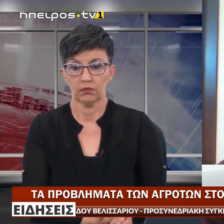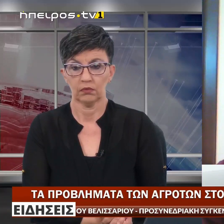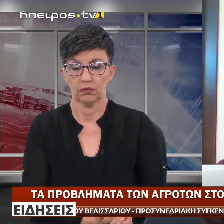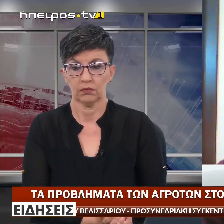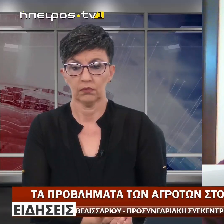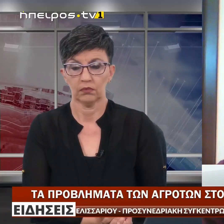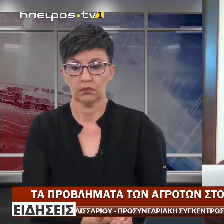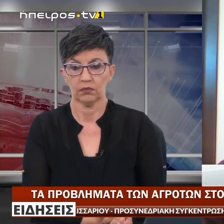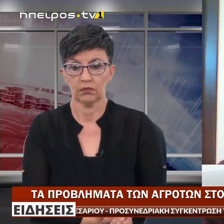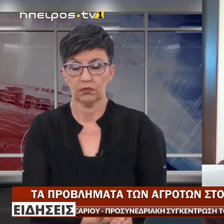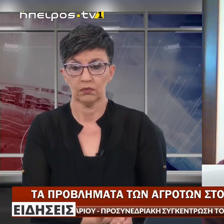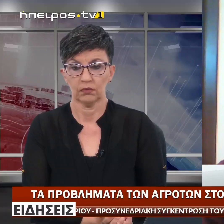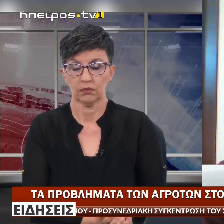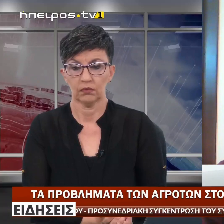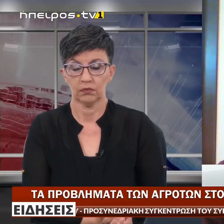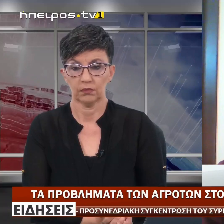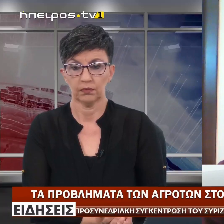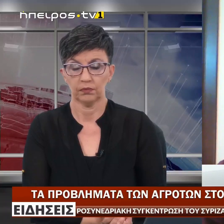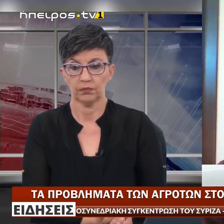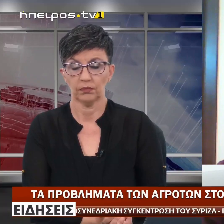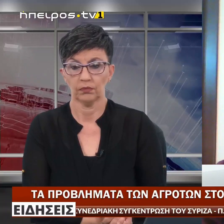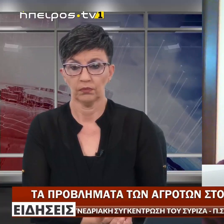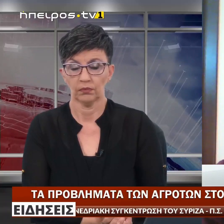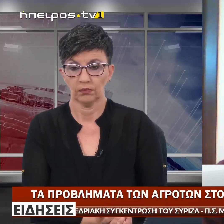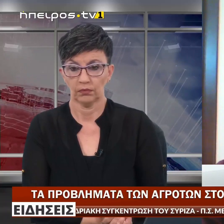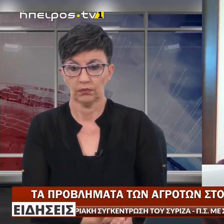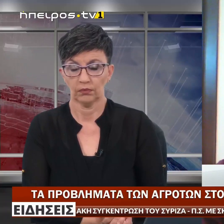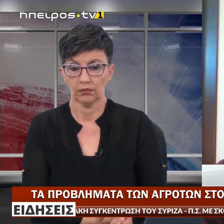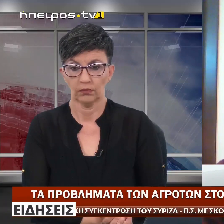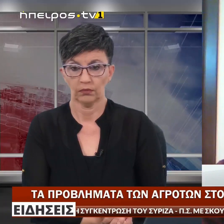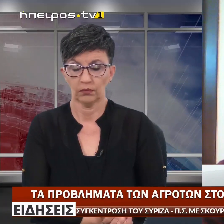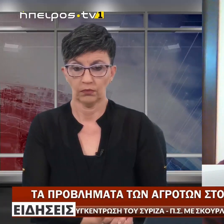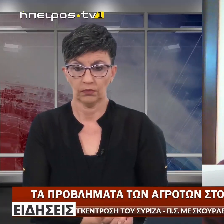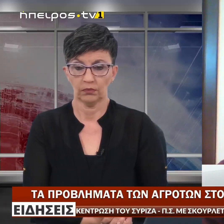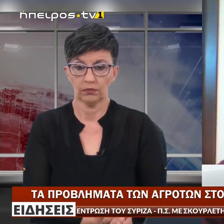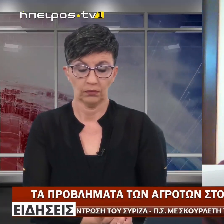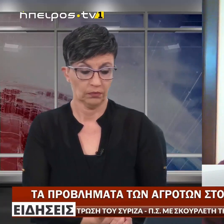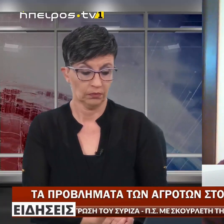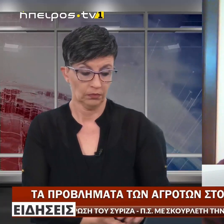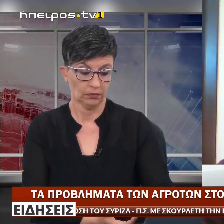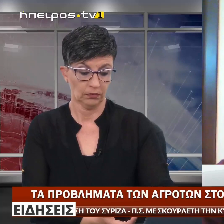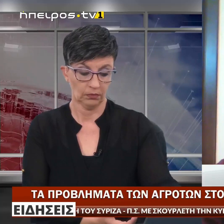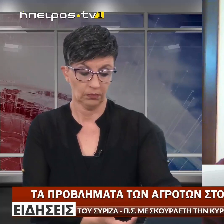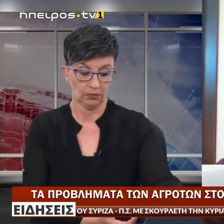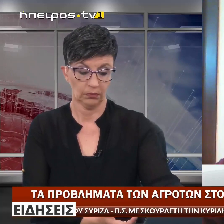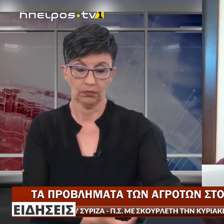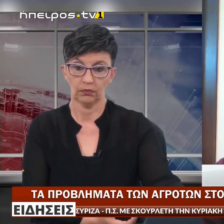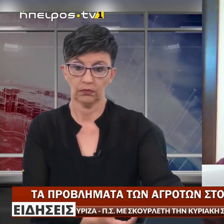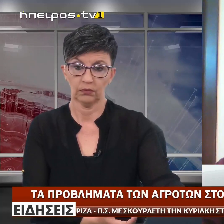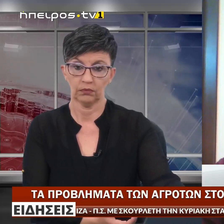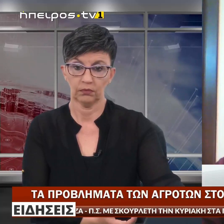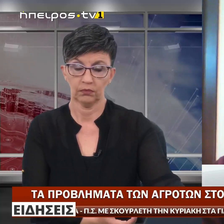τις φαροαπαλλαγές, που έχουν όλα τα προνόμια που έχει αυτή τη στιγμή το κεφάλαιο, είναι ελάχιστη και οι πολλοί πραγματικά